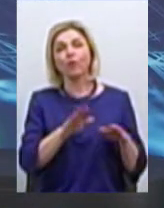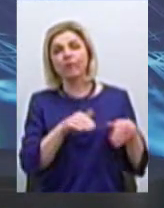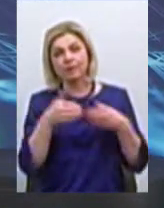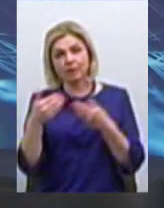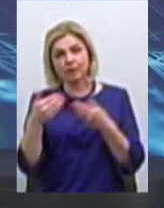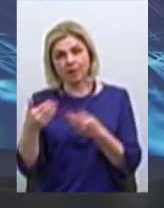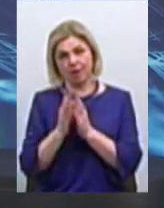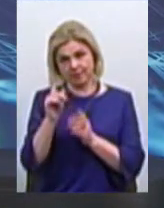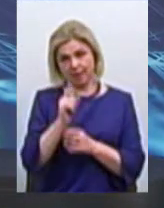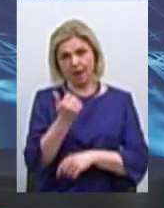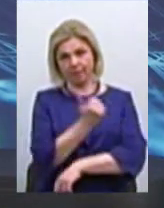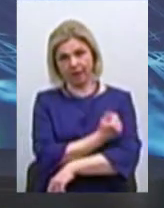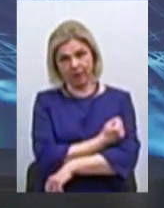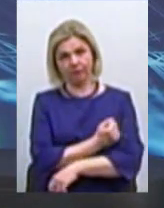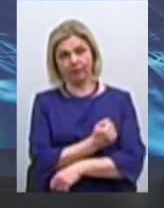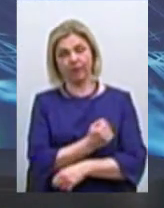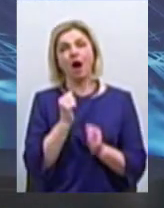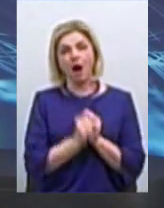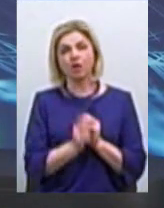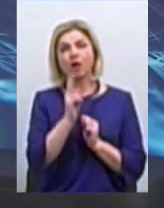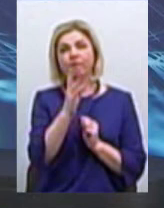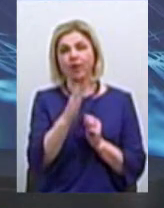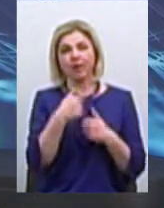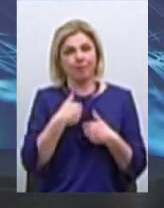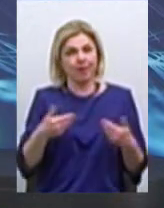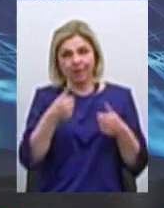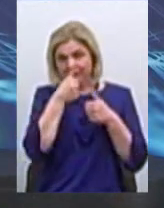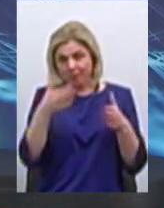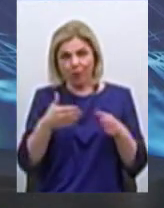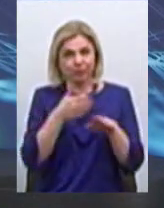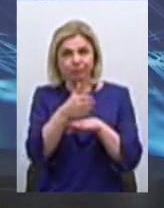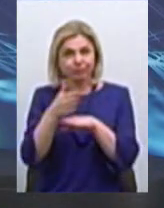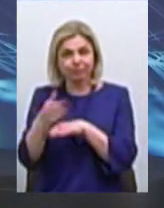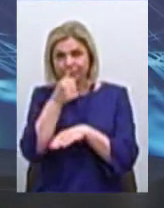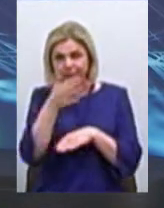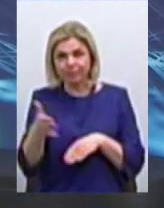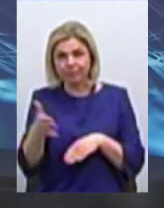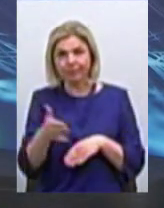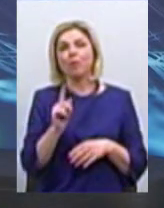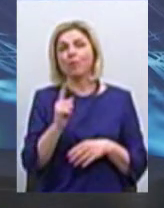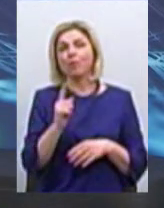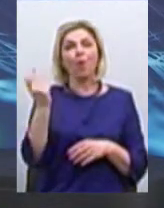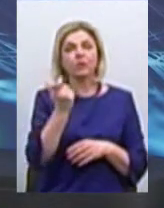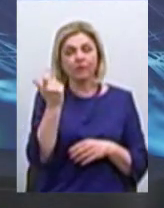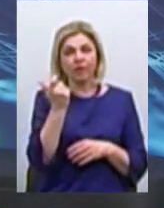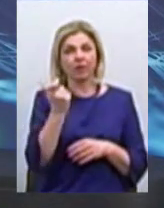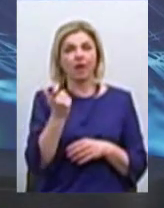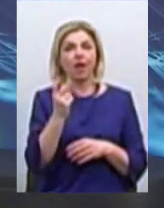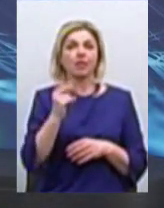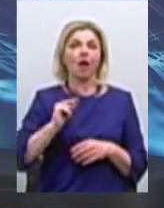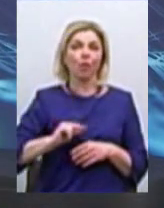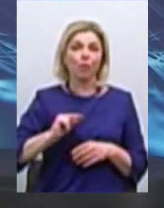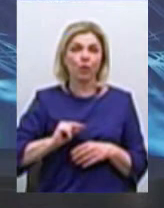за щепленнями до нас. В кожну квартиру ми не можемо дійти, тому що господарі, власне, на